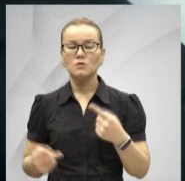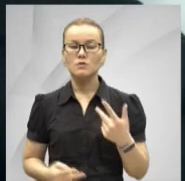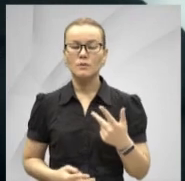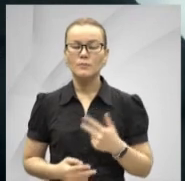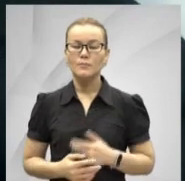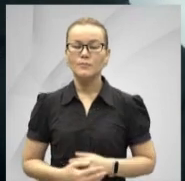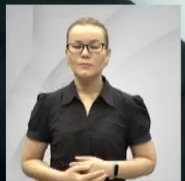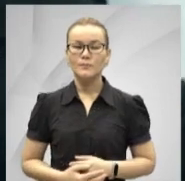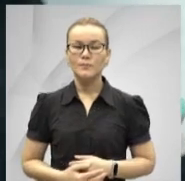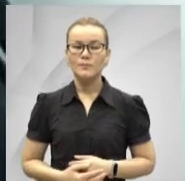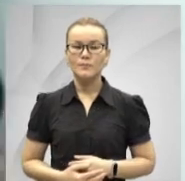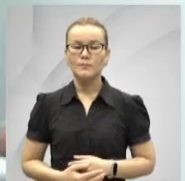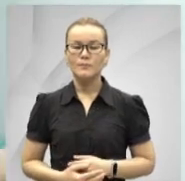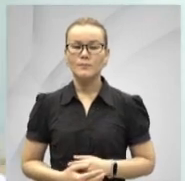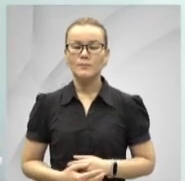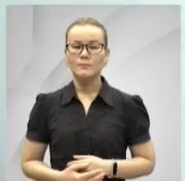равное минус 3.